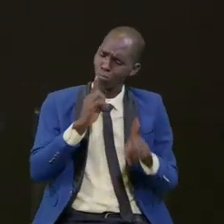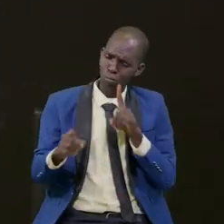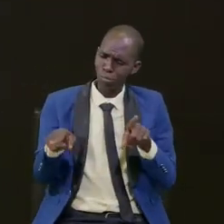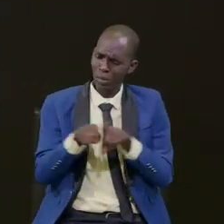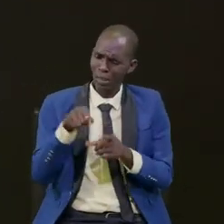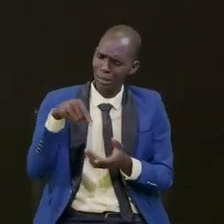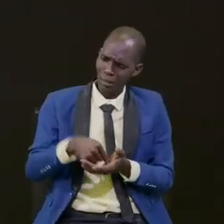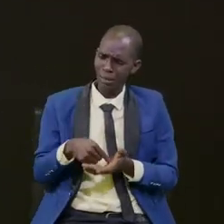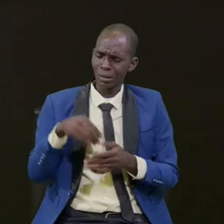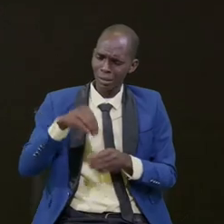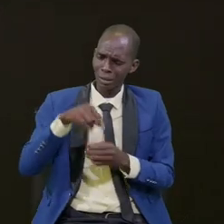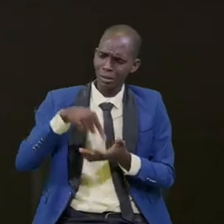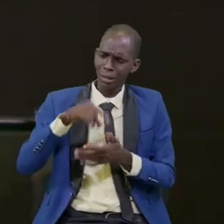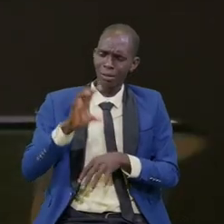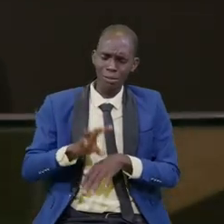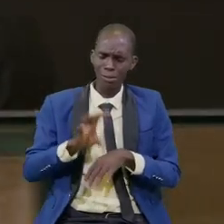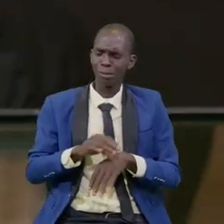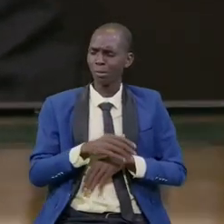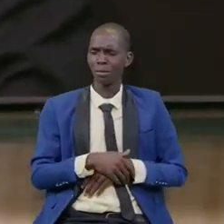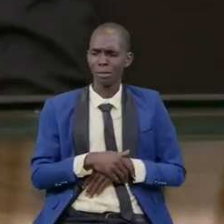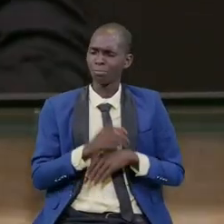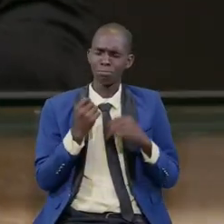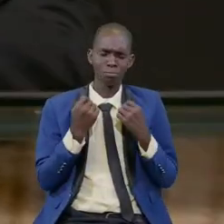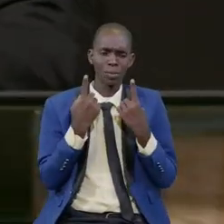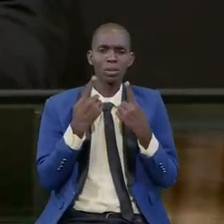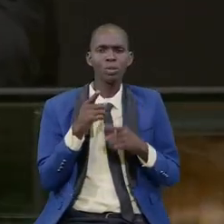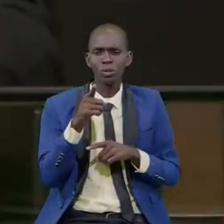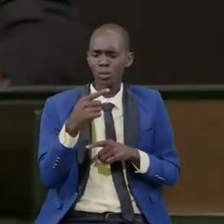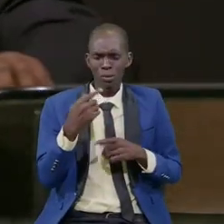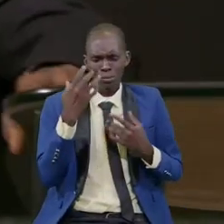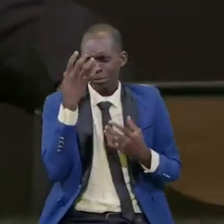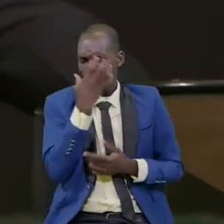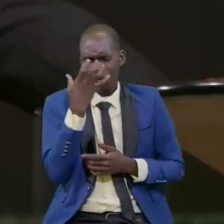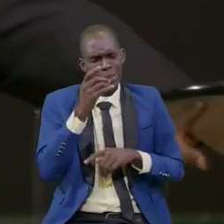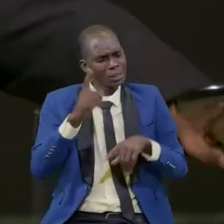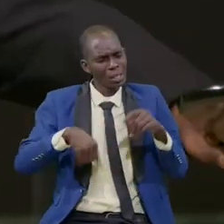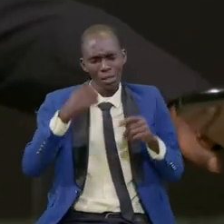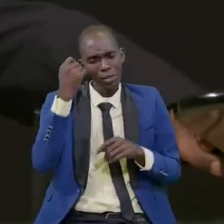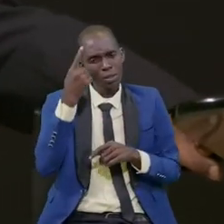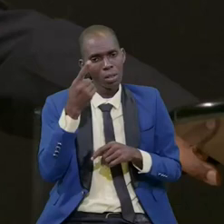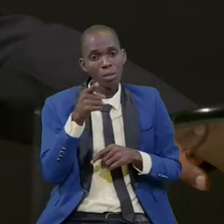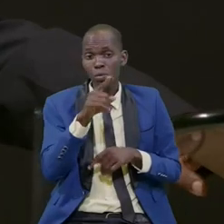comme ça? On ne peut pas comprendre à moins qu'on